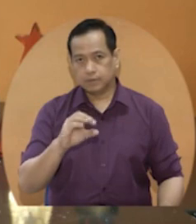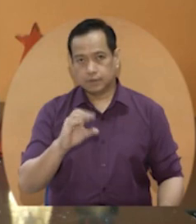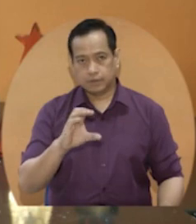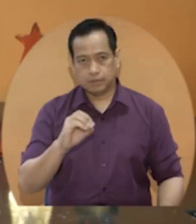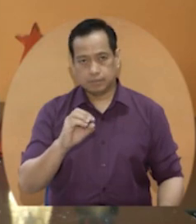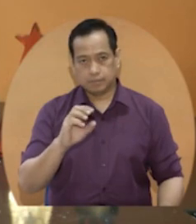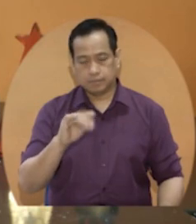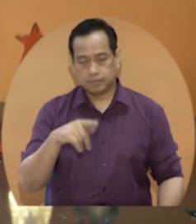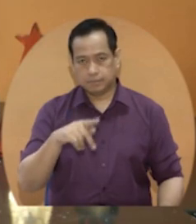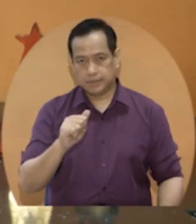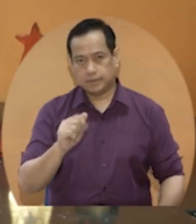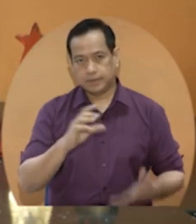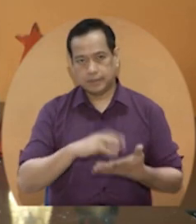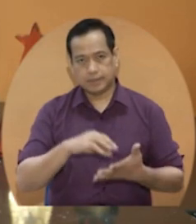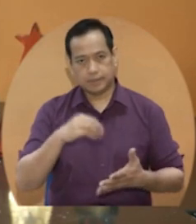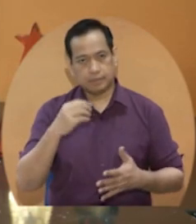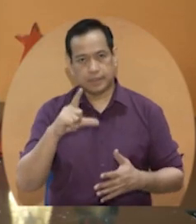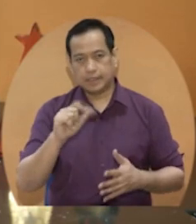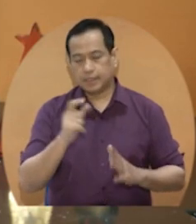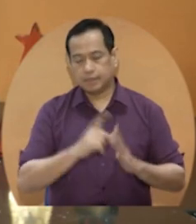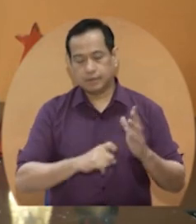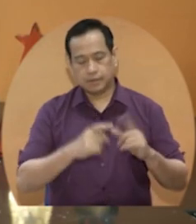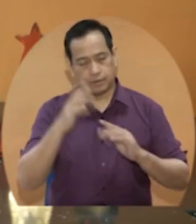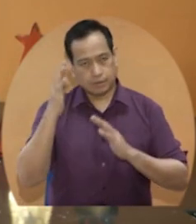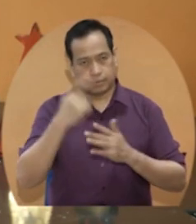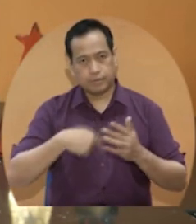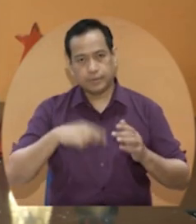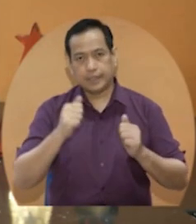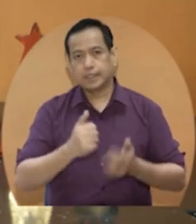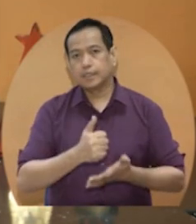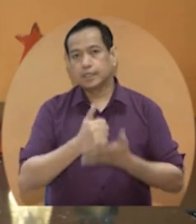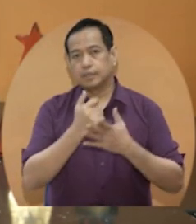laboratory test na ito. Sana matulungan po natin